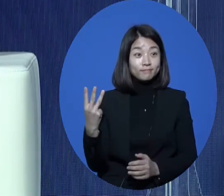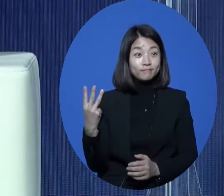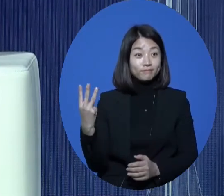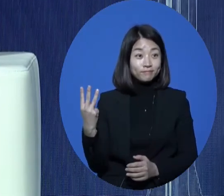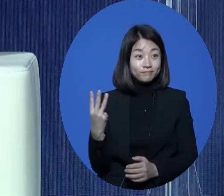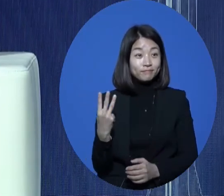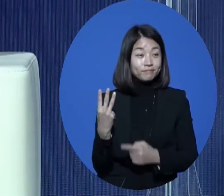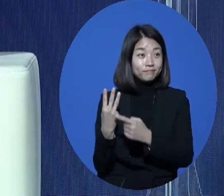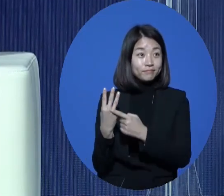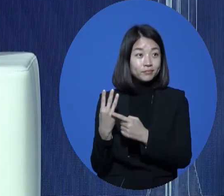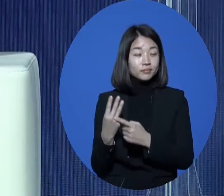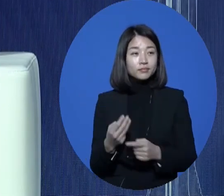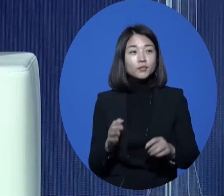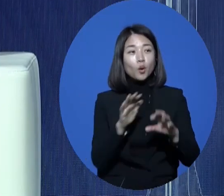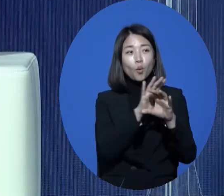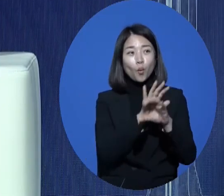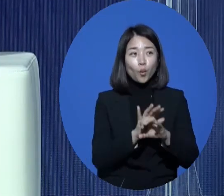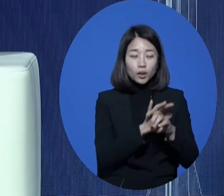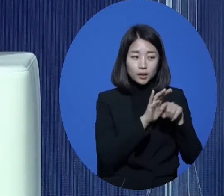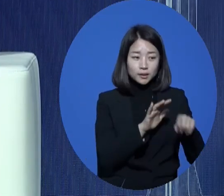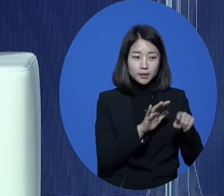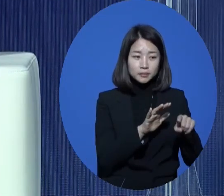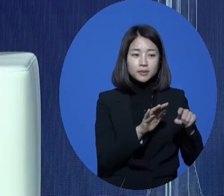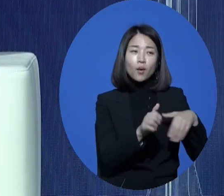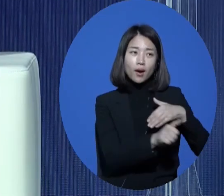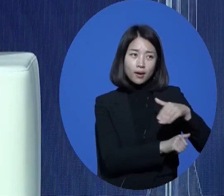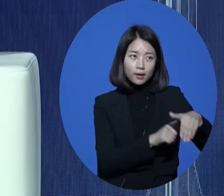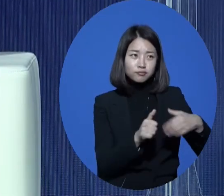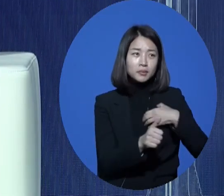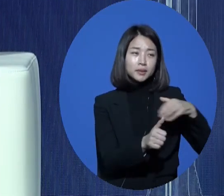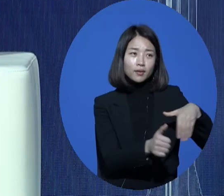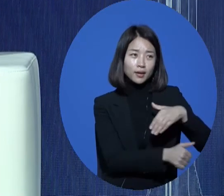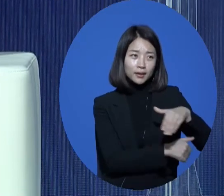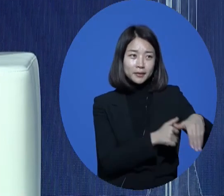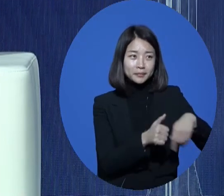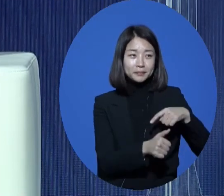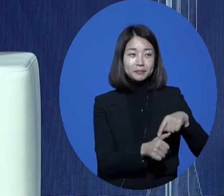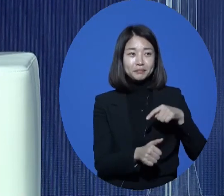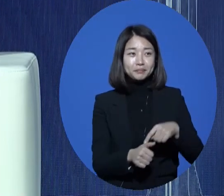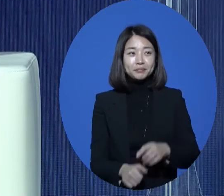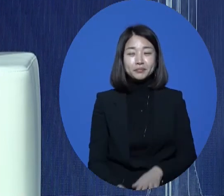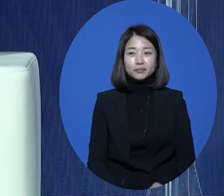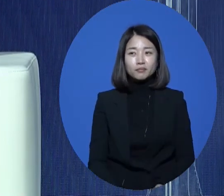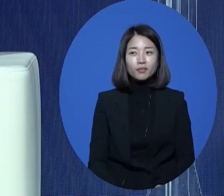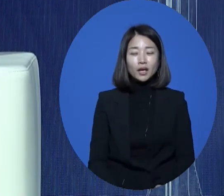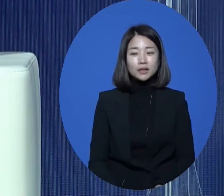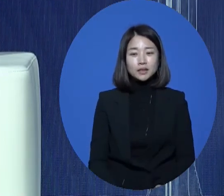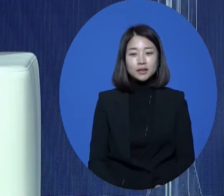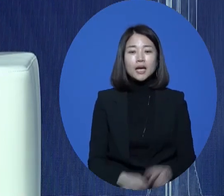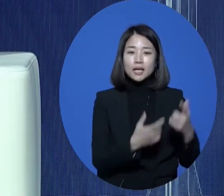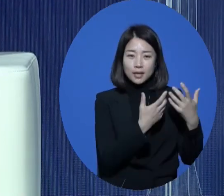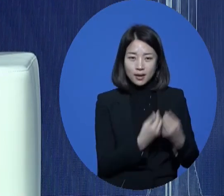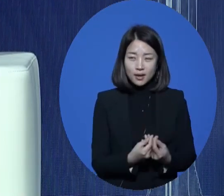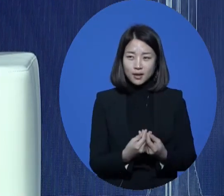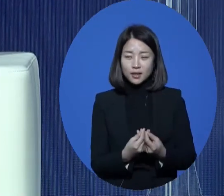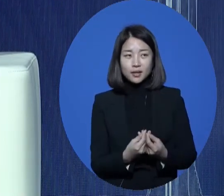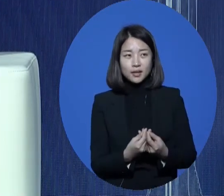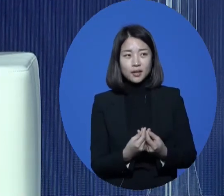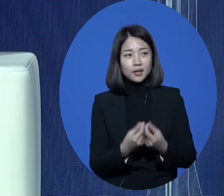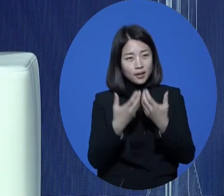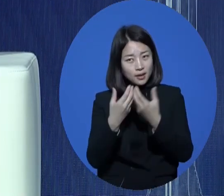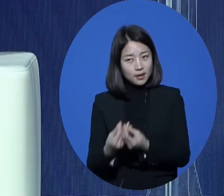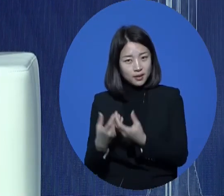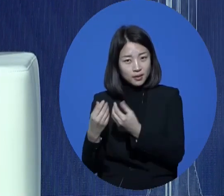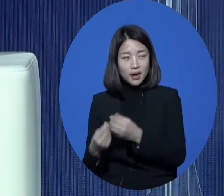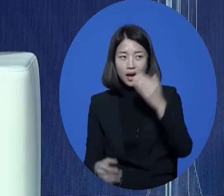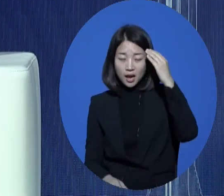나오셔서 코로나19 팬데믹 상황에 그 정말 생생한 사례들, 이게